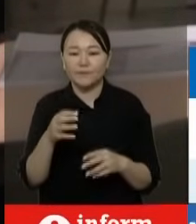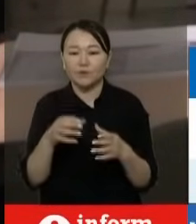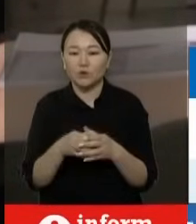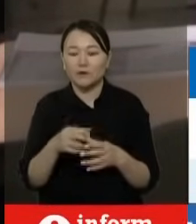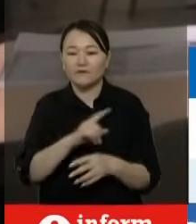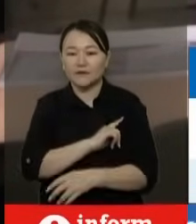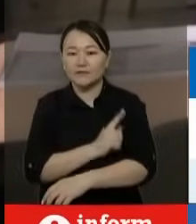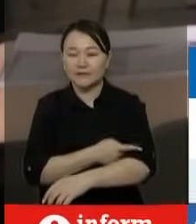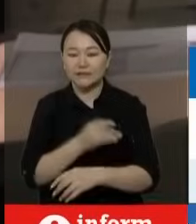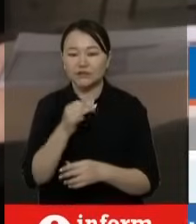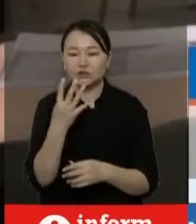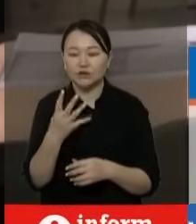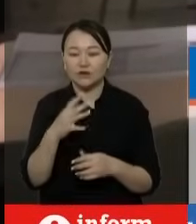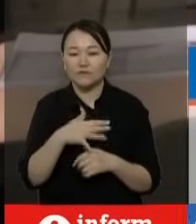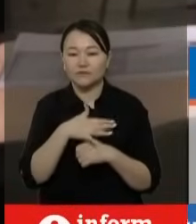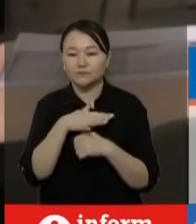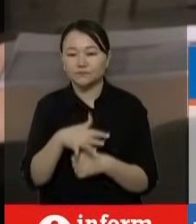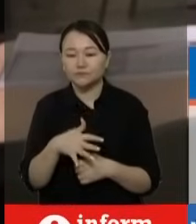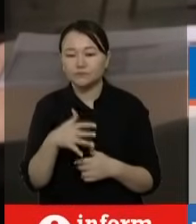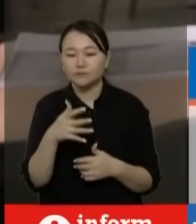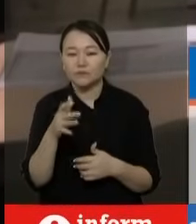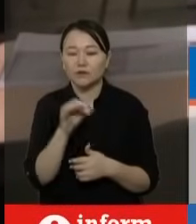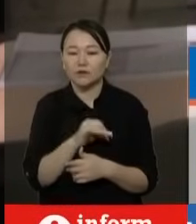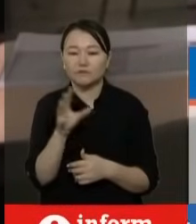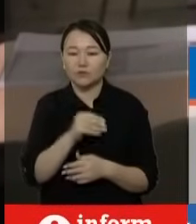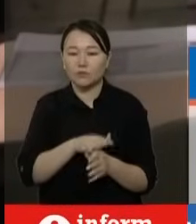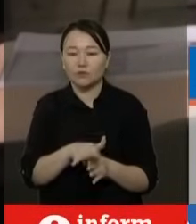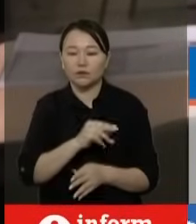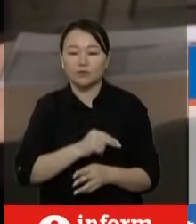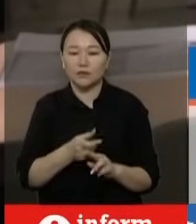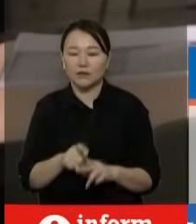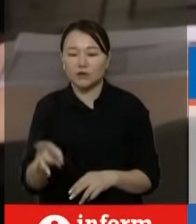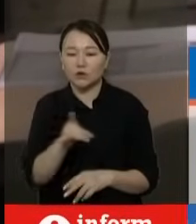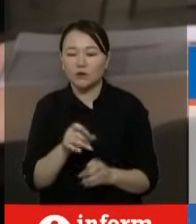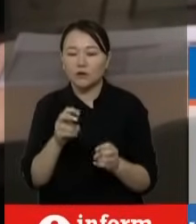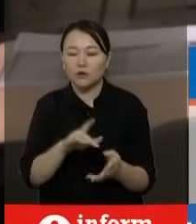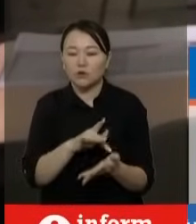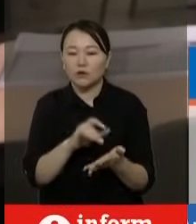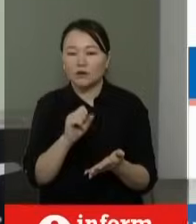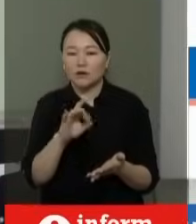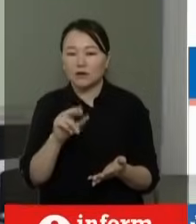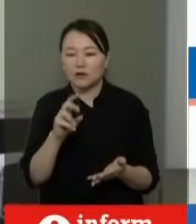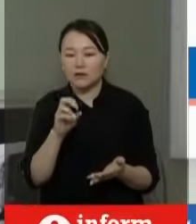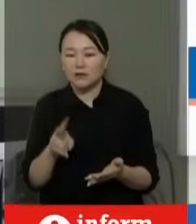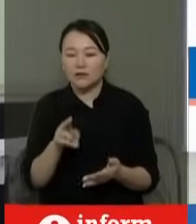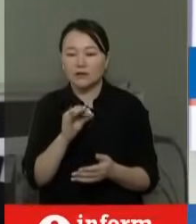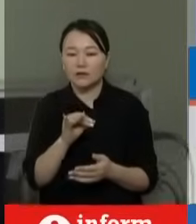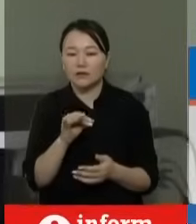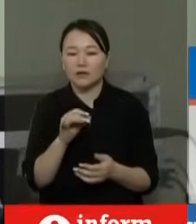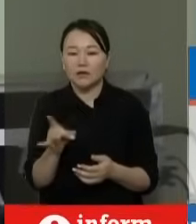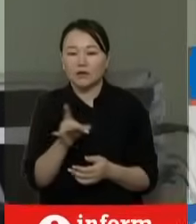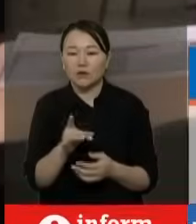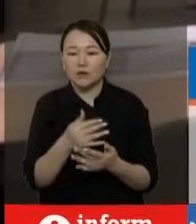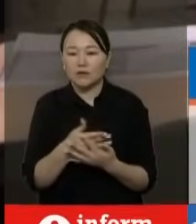сил. И 4 воздушных судна у нас полностью работают на данной территории, как в городе Аркалык, Жангелдинском и Амангелдинских